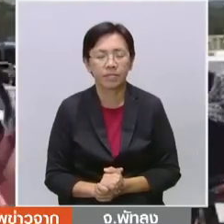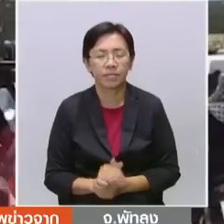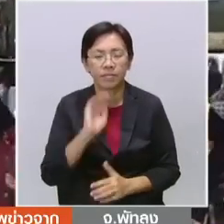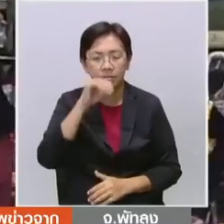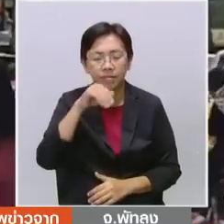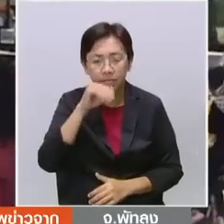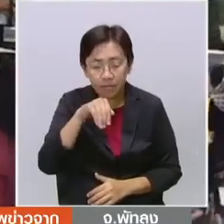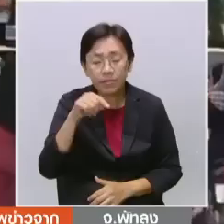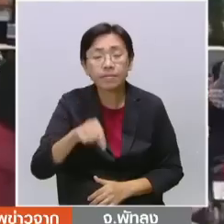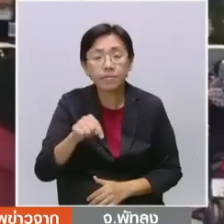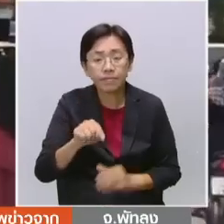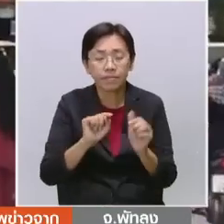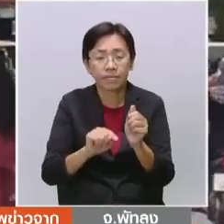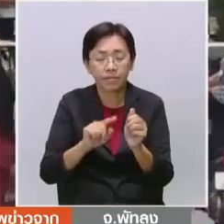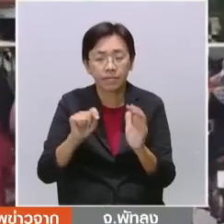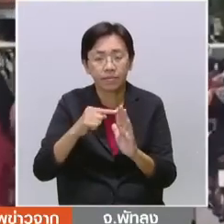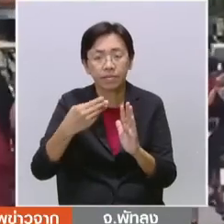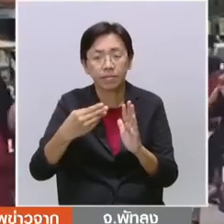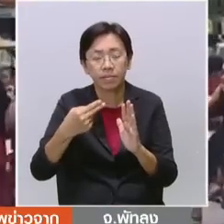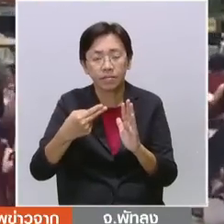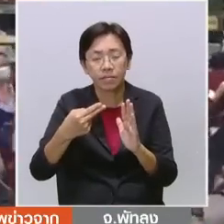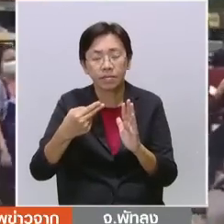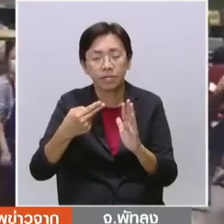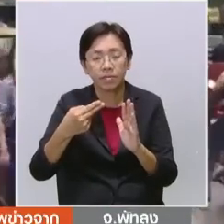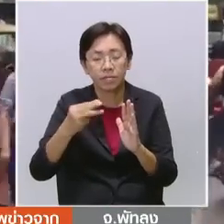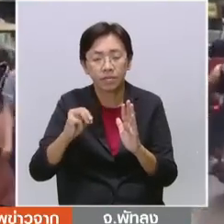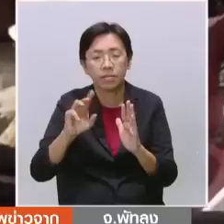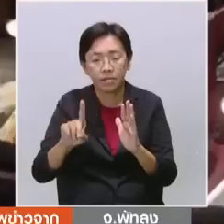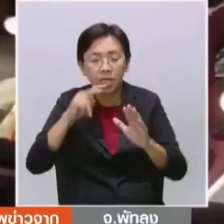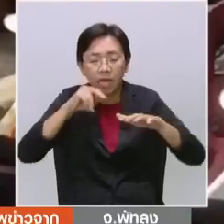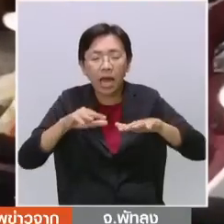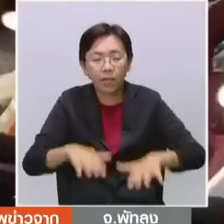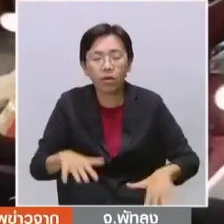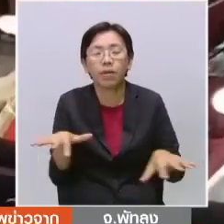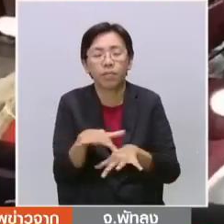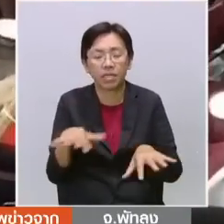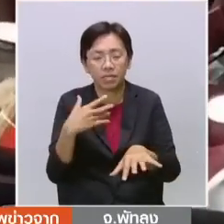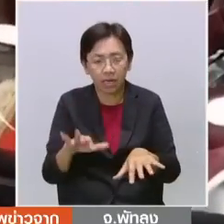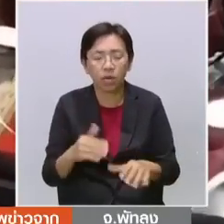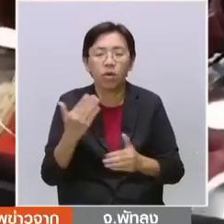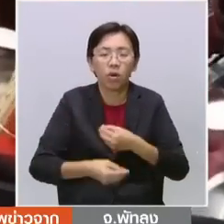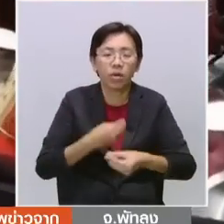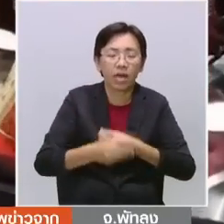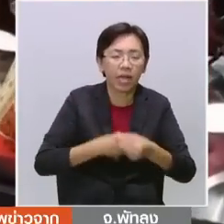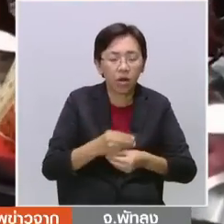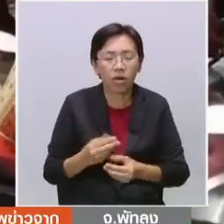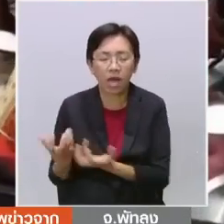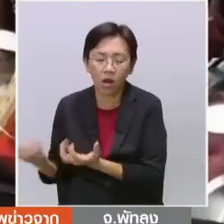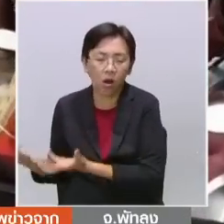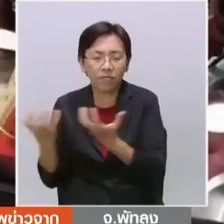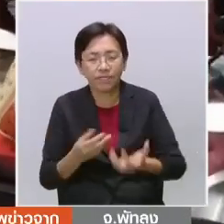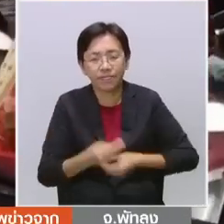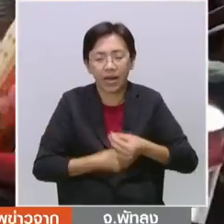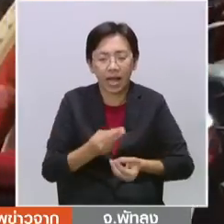ลตำบลแม่ครีอำเภอตะโหมดระดับน้ำลดลงกลับเข้าสู่ภาวะปกติแล้วนะครับบรรดาพ่อค้าแม่ค้าต่างก็นำสิน